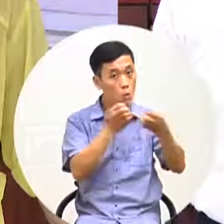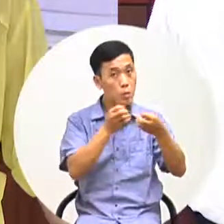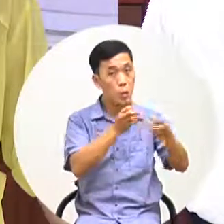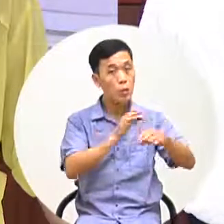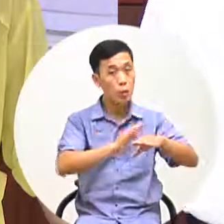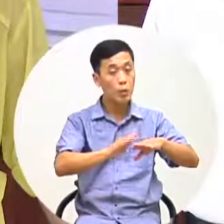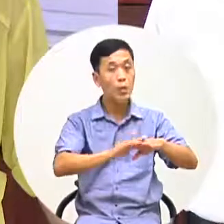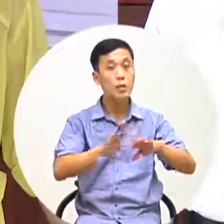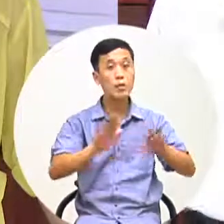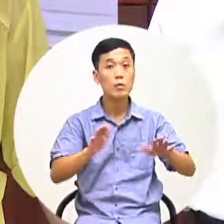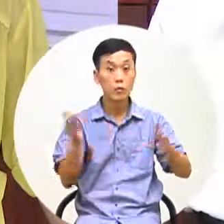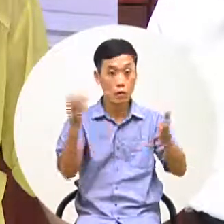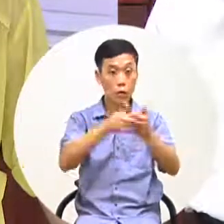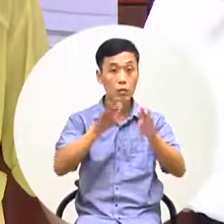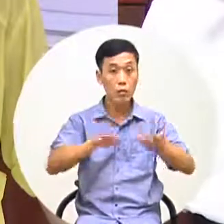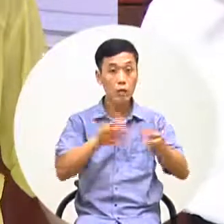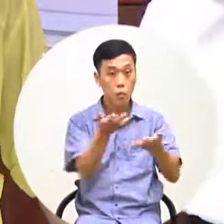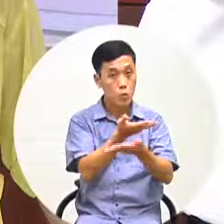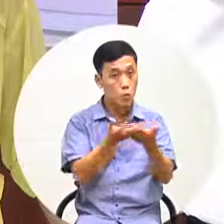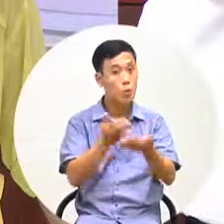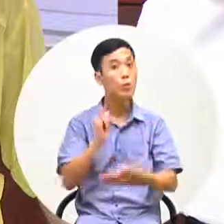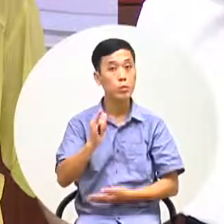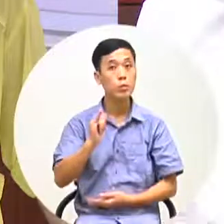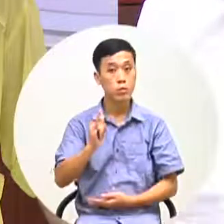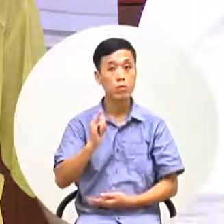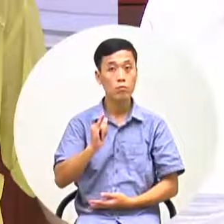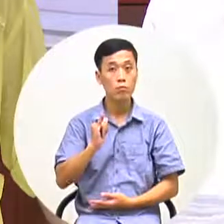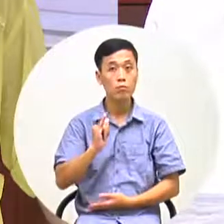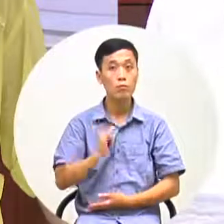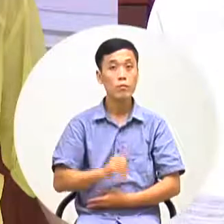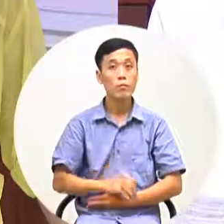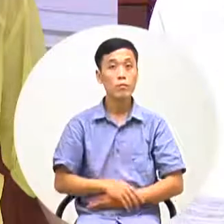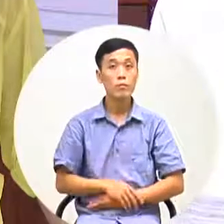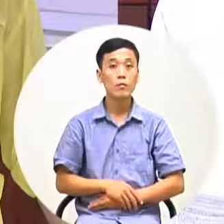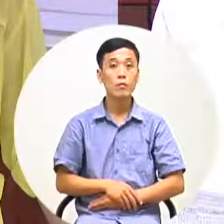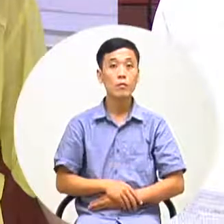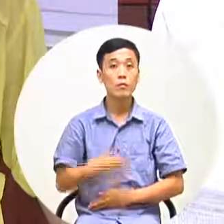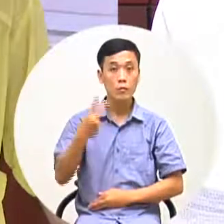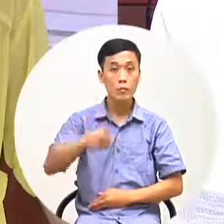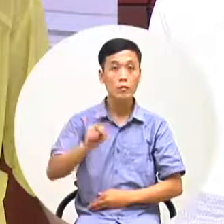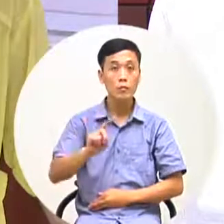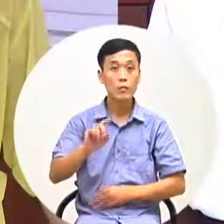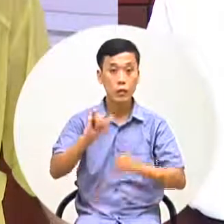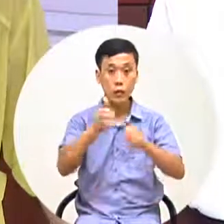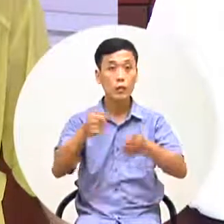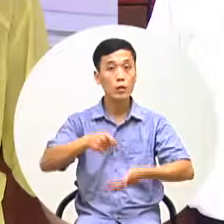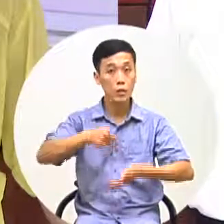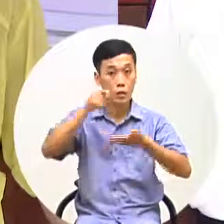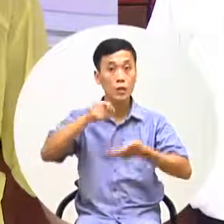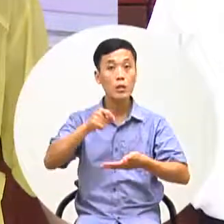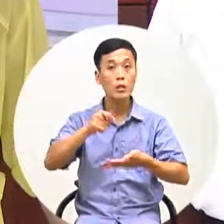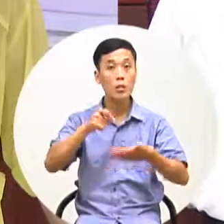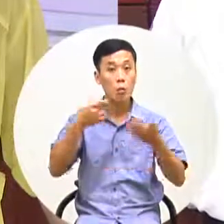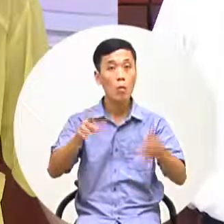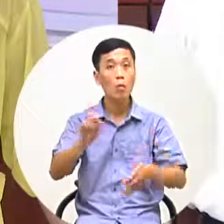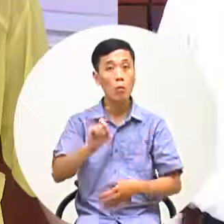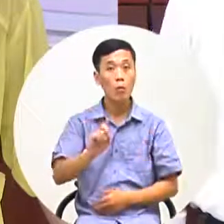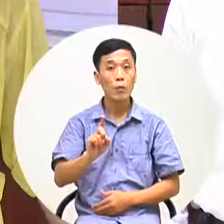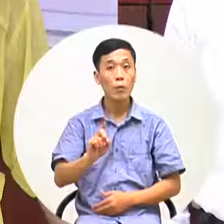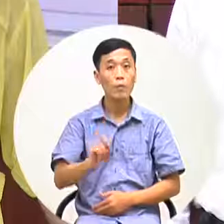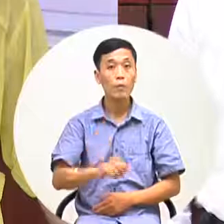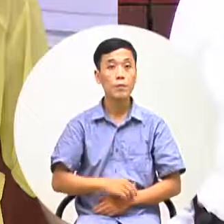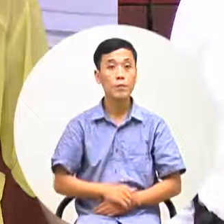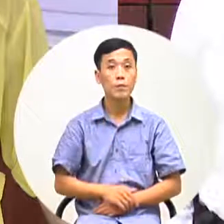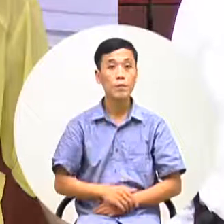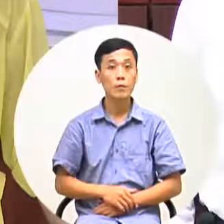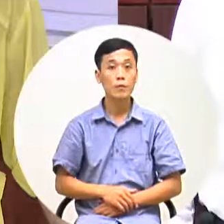好了。哦，算是良好。那另外，议员咧讲的迄、那个 青海桥， 青海桥的部